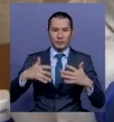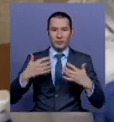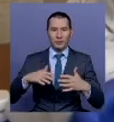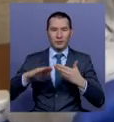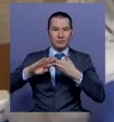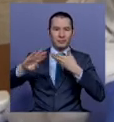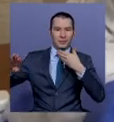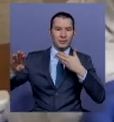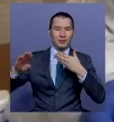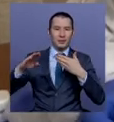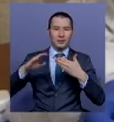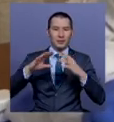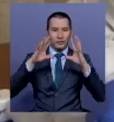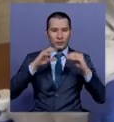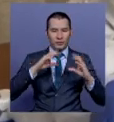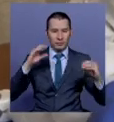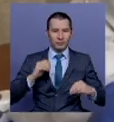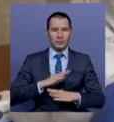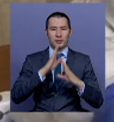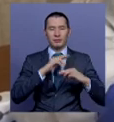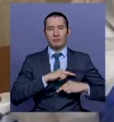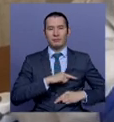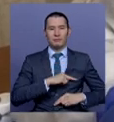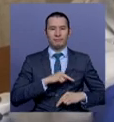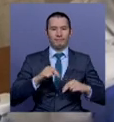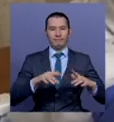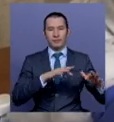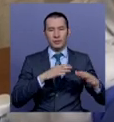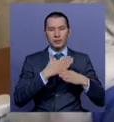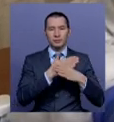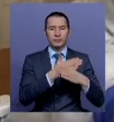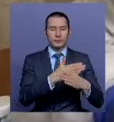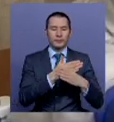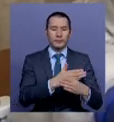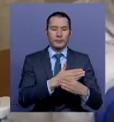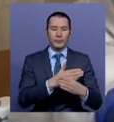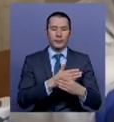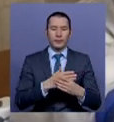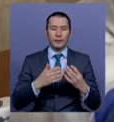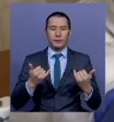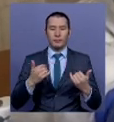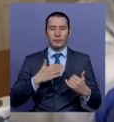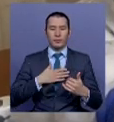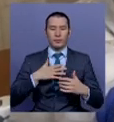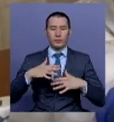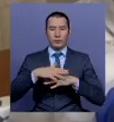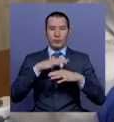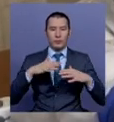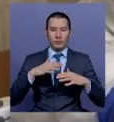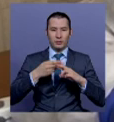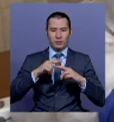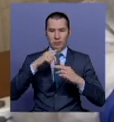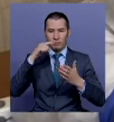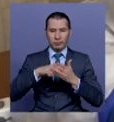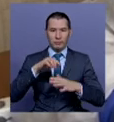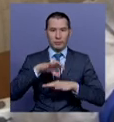балаларымызбен телефон арқылы ғана хабарласып амандықтарын біліп отырмыз. Бұл енді біздің халқымызға деген індетті